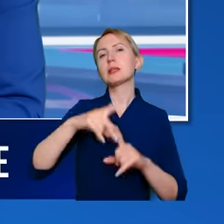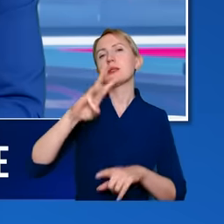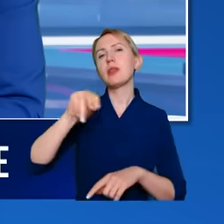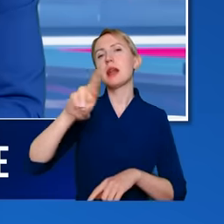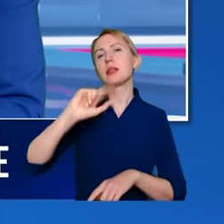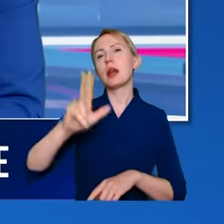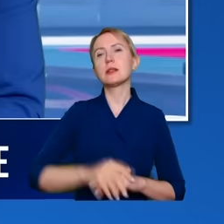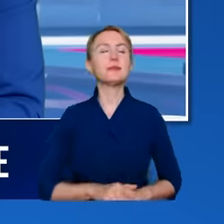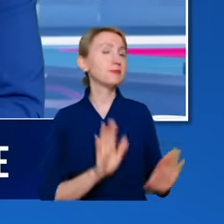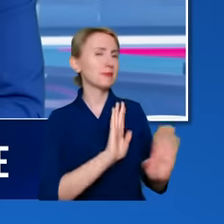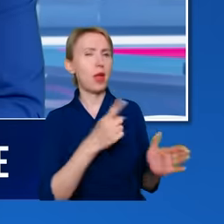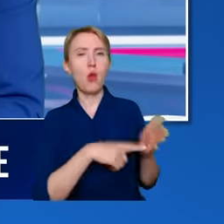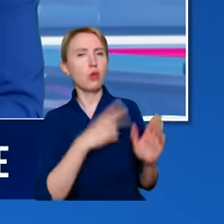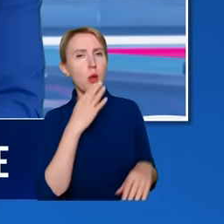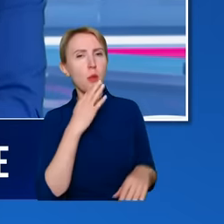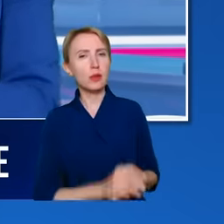sytuację.